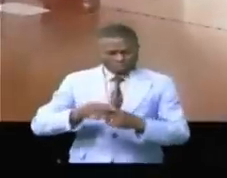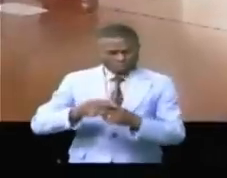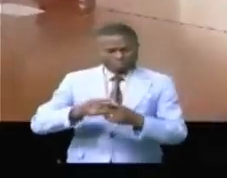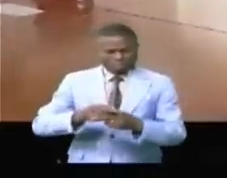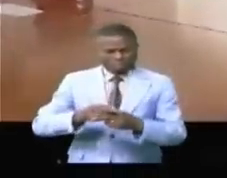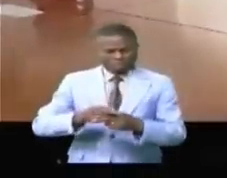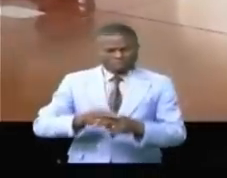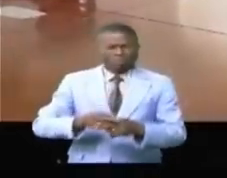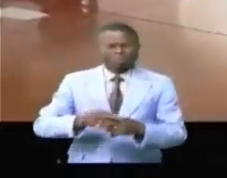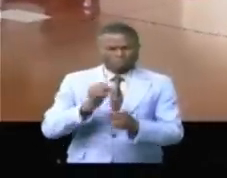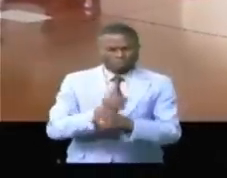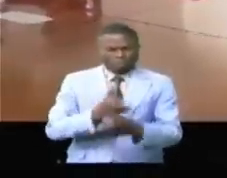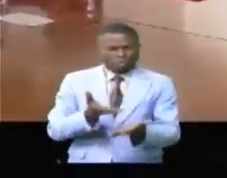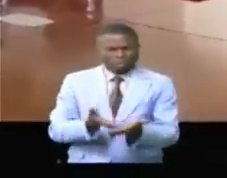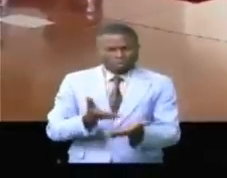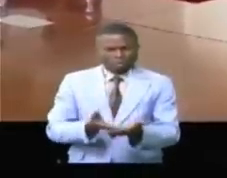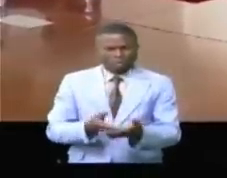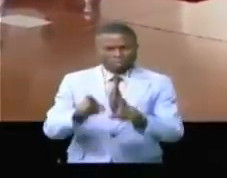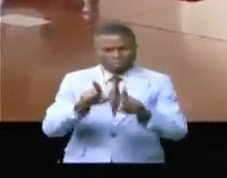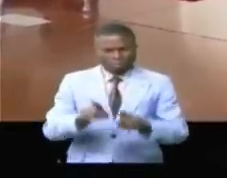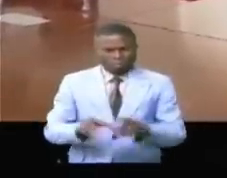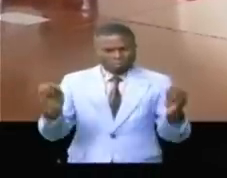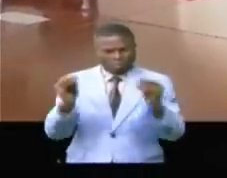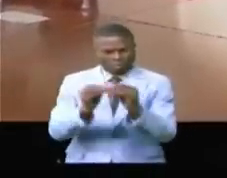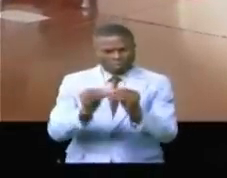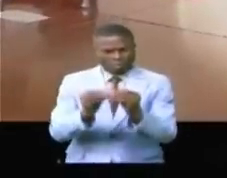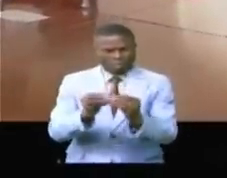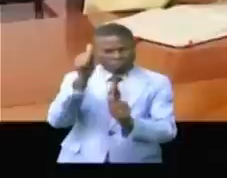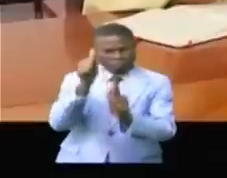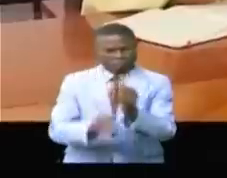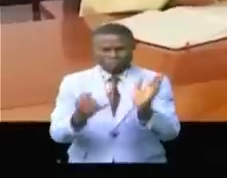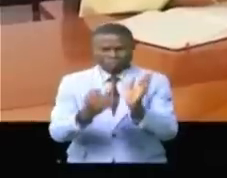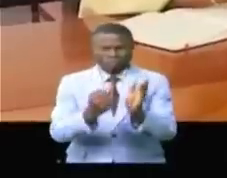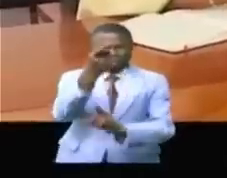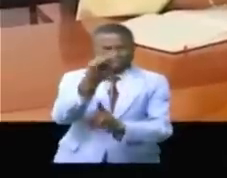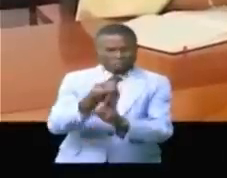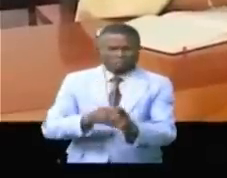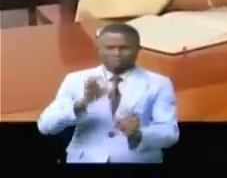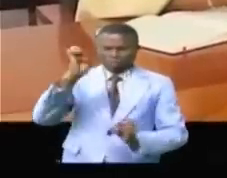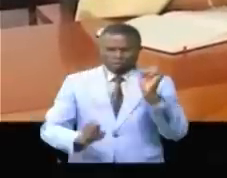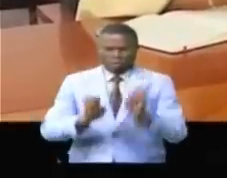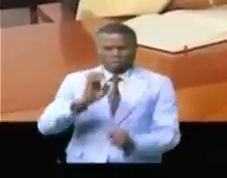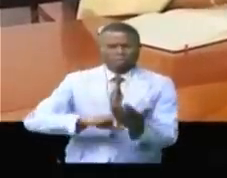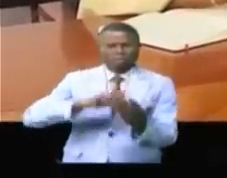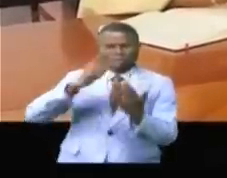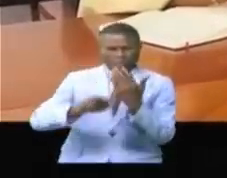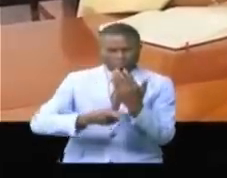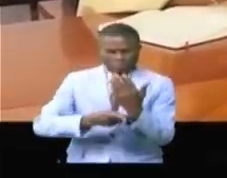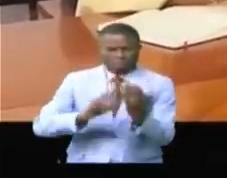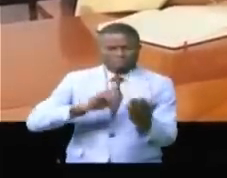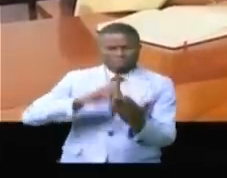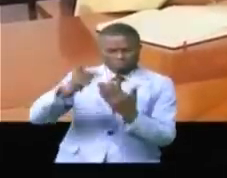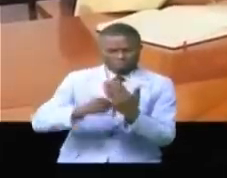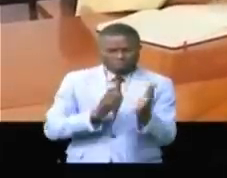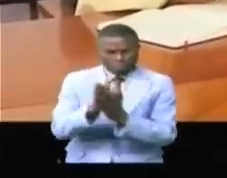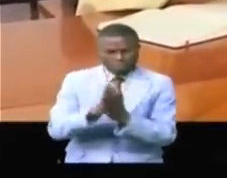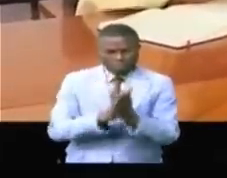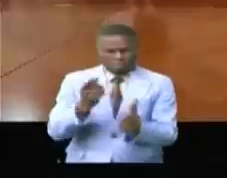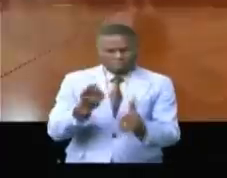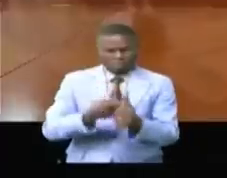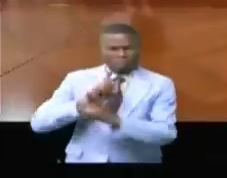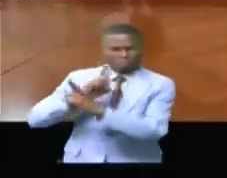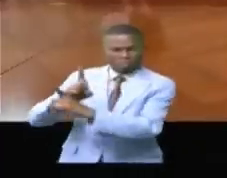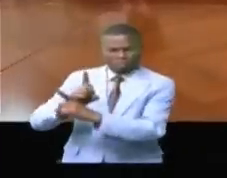sectoriel sera mis sur pied et se réunira tous les 6 mois afin d'évaluer le projet. Le dit projet concerne la